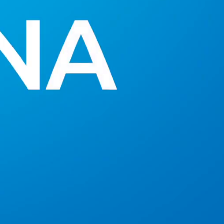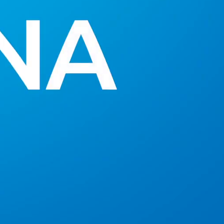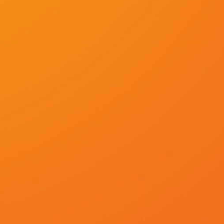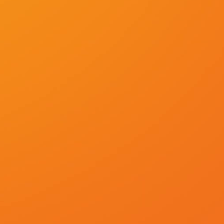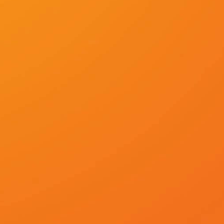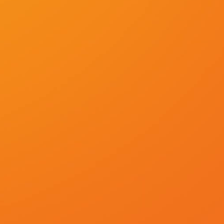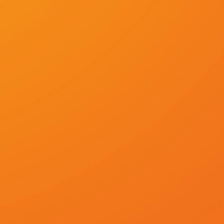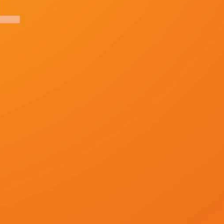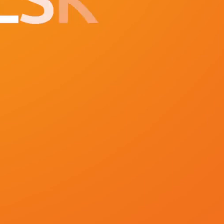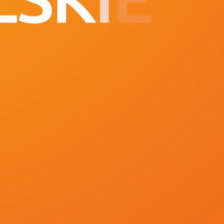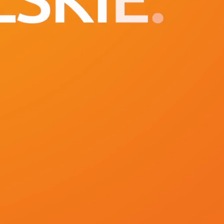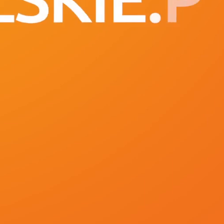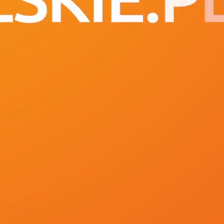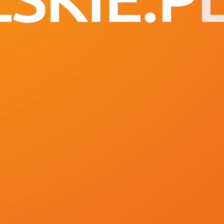więcej na